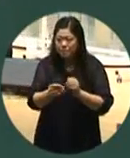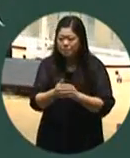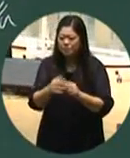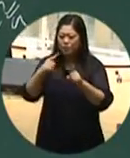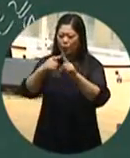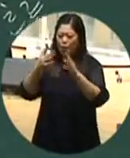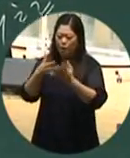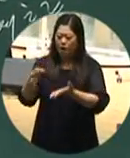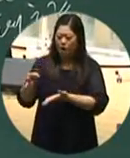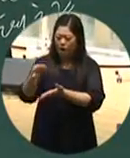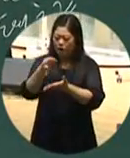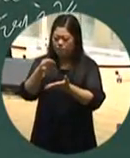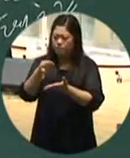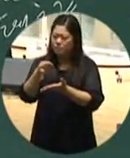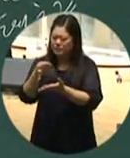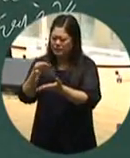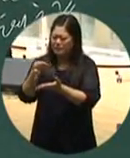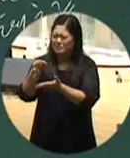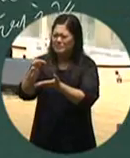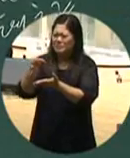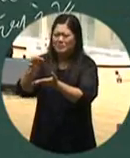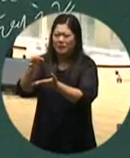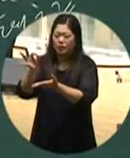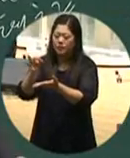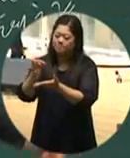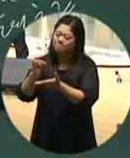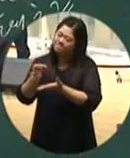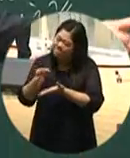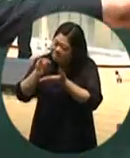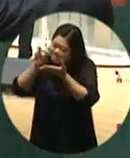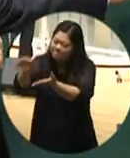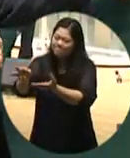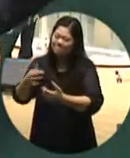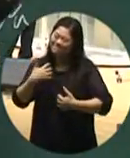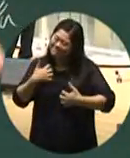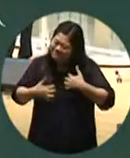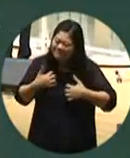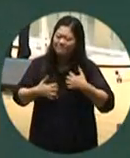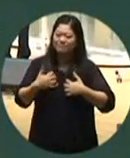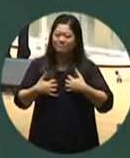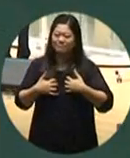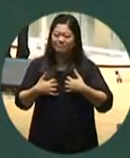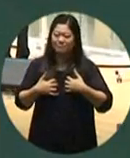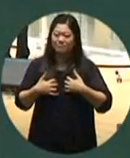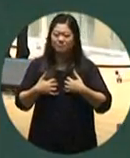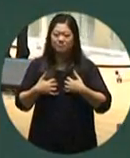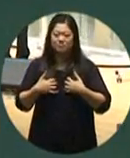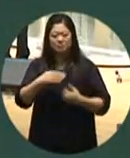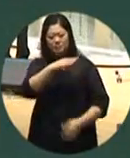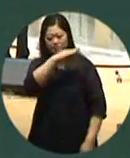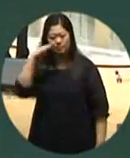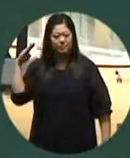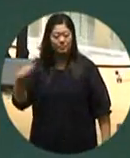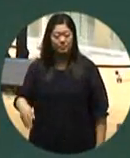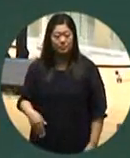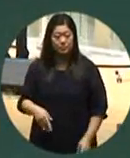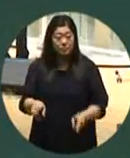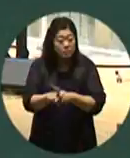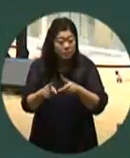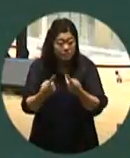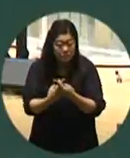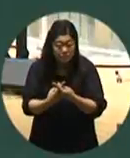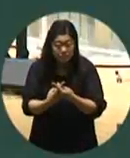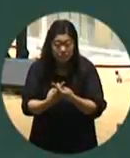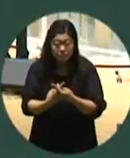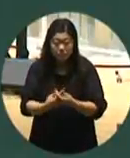거를 가장 소중하게 봐야 돼요. So all the money that you spend in your life, your offering to the church should be considered most precious. 아시겠죠? Can you